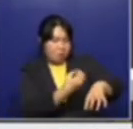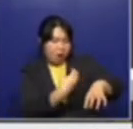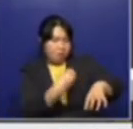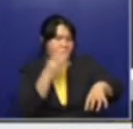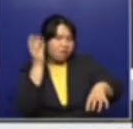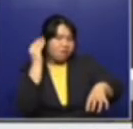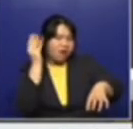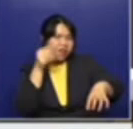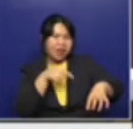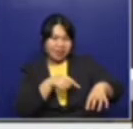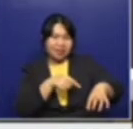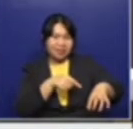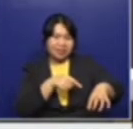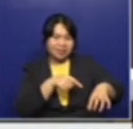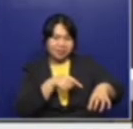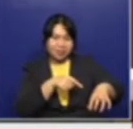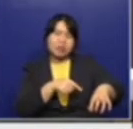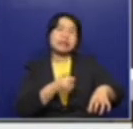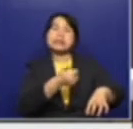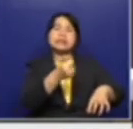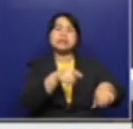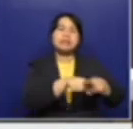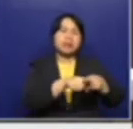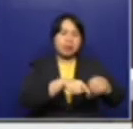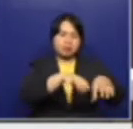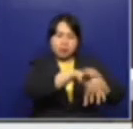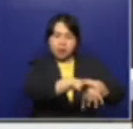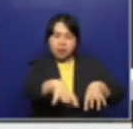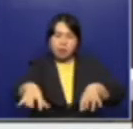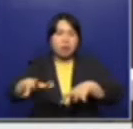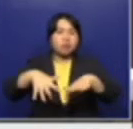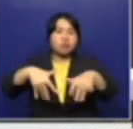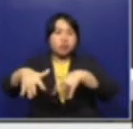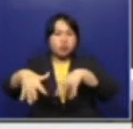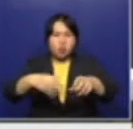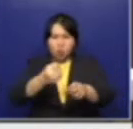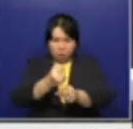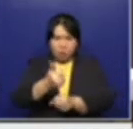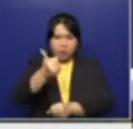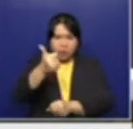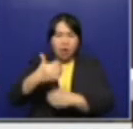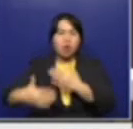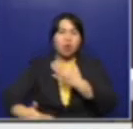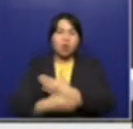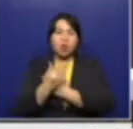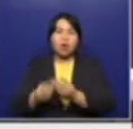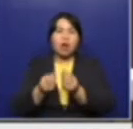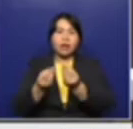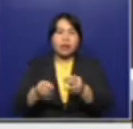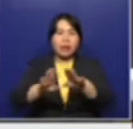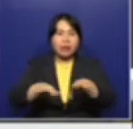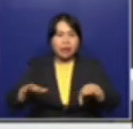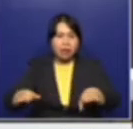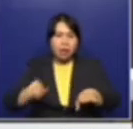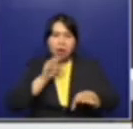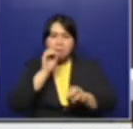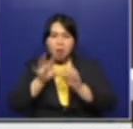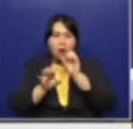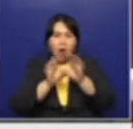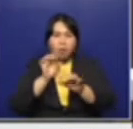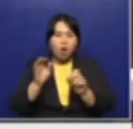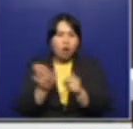แต่สถานที่อื่นๆนะครับที่ได้กำหนดไว้เป็นที่สาธารณะที่จะเปิดโอกาสให้นักศึกษานั้นได้แสดงความคิดเห็นอย่างเต็ม